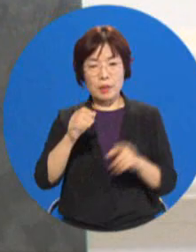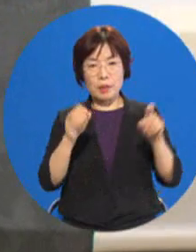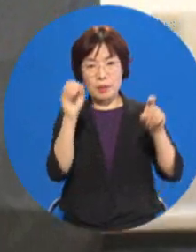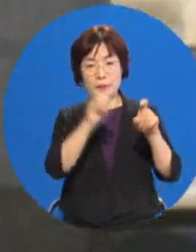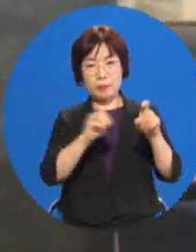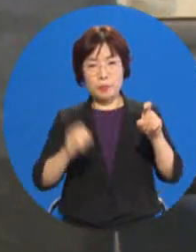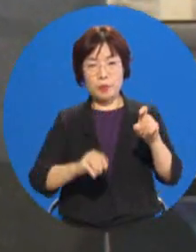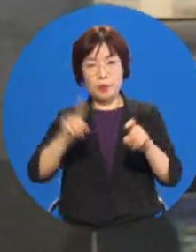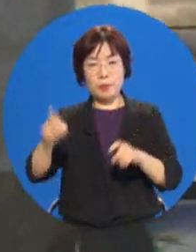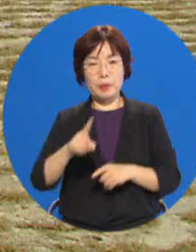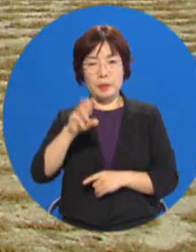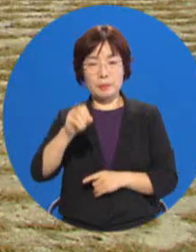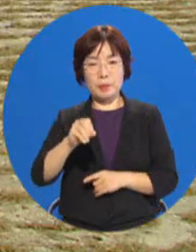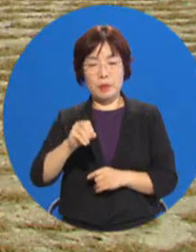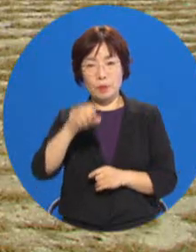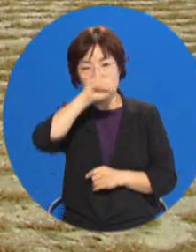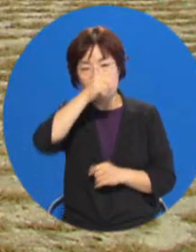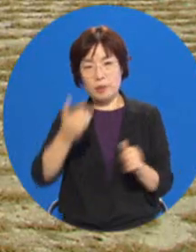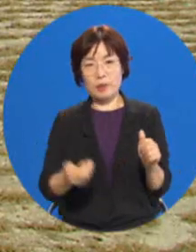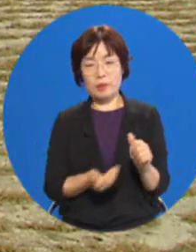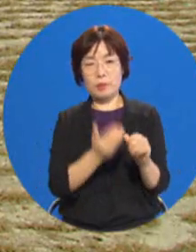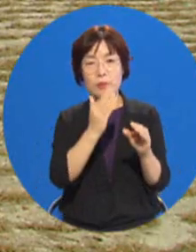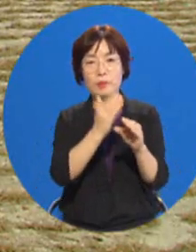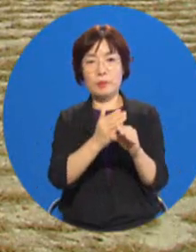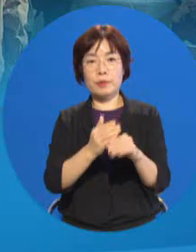수준인 110만여 마리가 사육되고 있습니다.